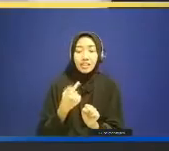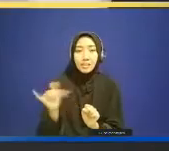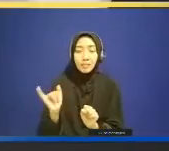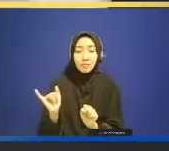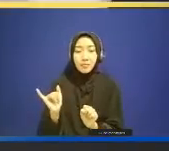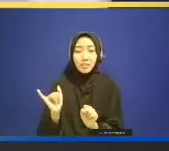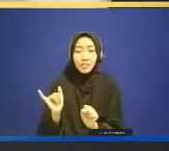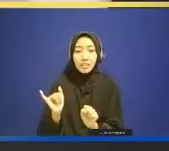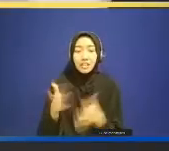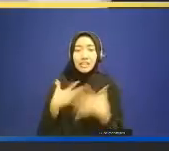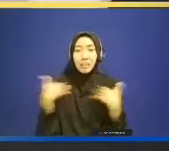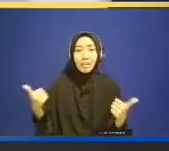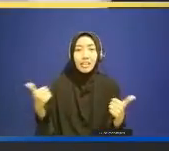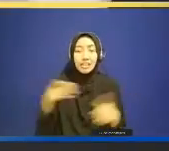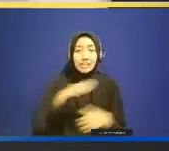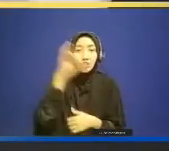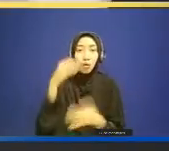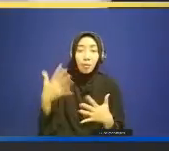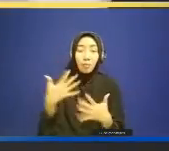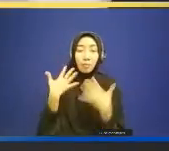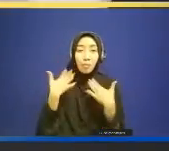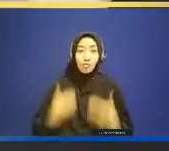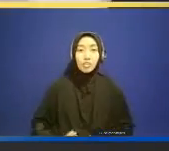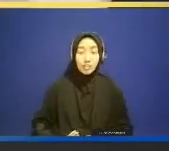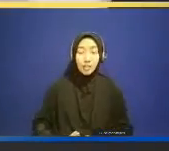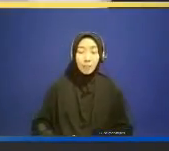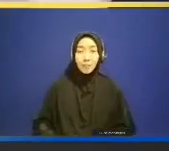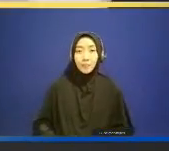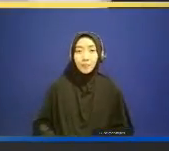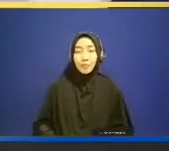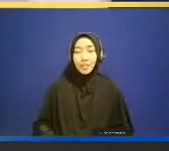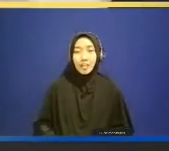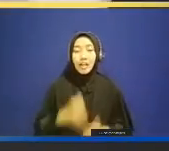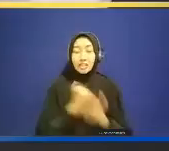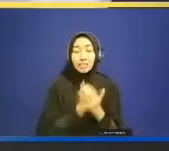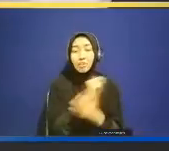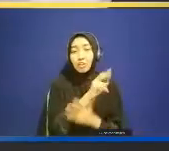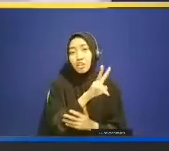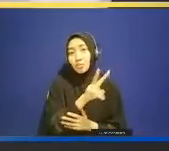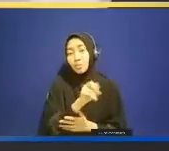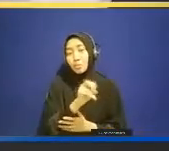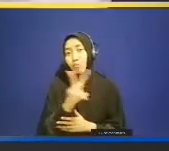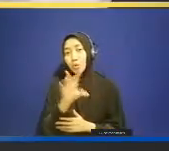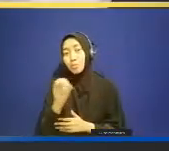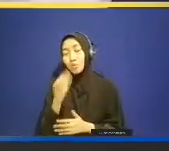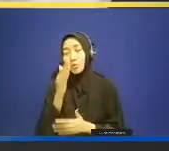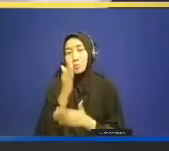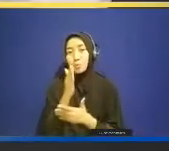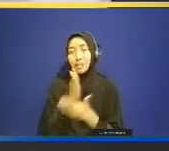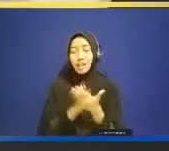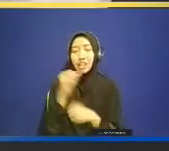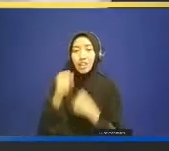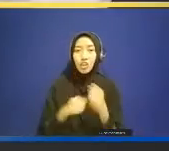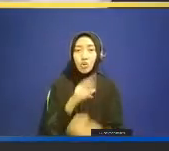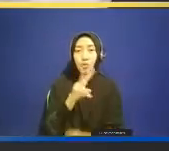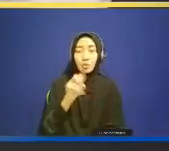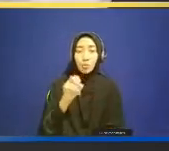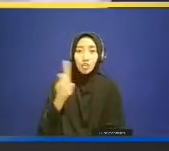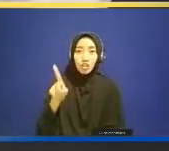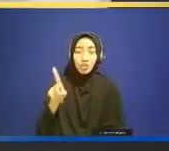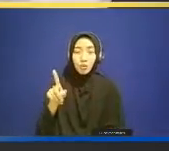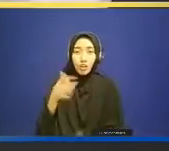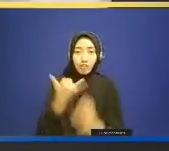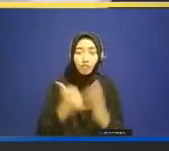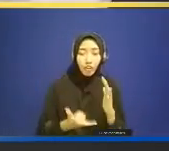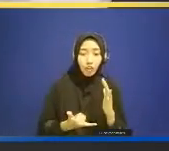Tuh kan masalah keselamatan juga manusia nah secara paralel sebenarnya itu 2020 pertengahan tahun teknologi 21 kita evaluasi